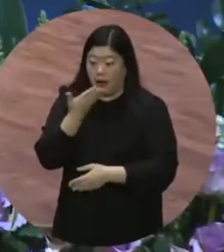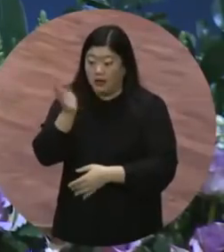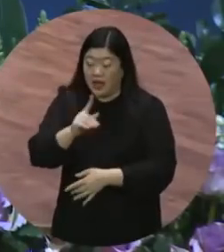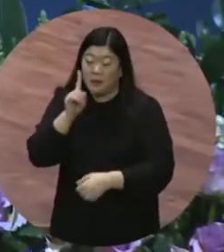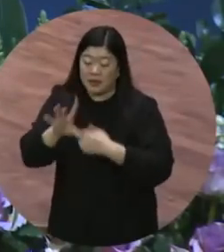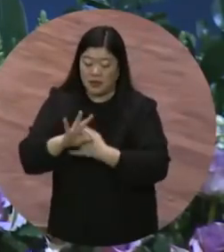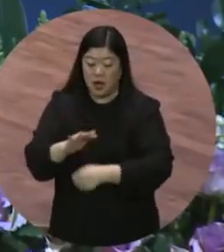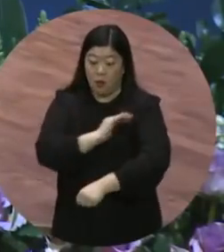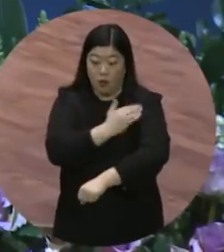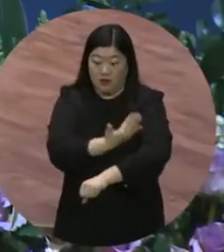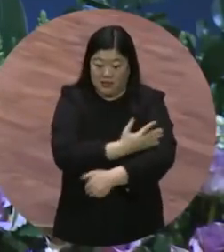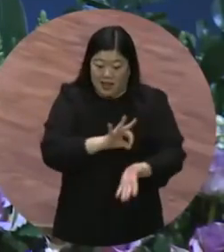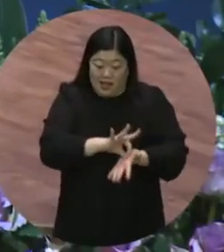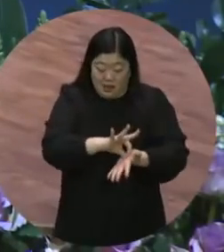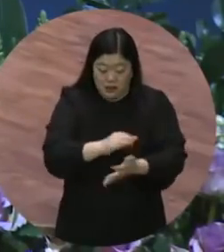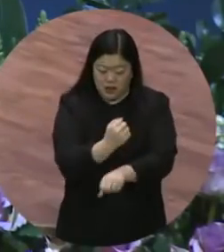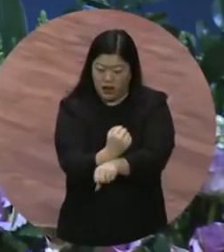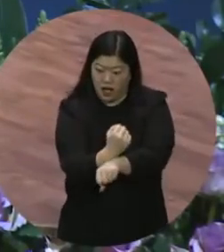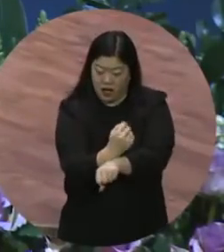힘을 잃어버려요.